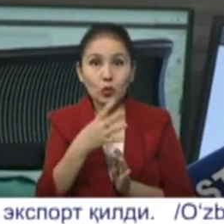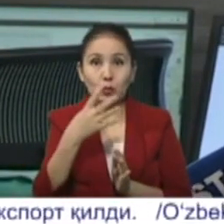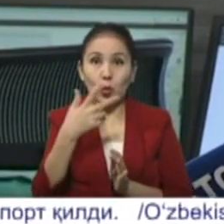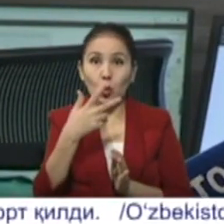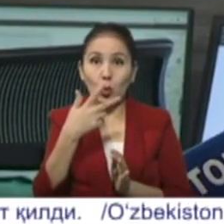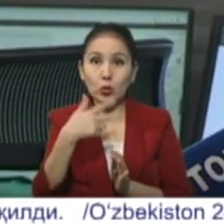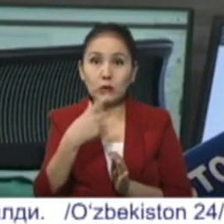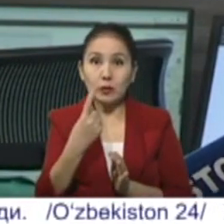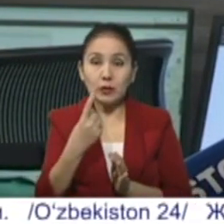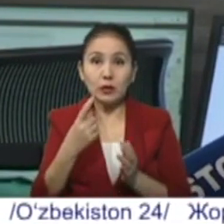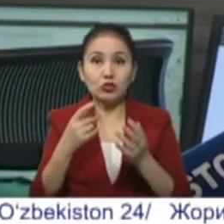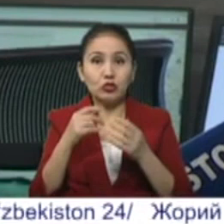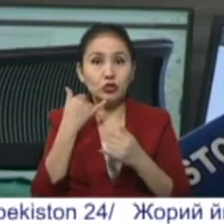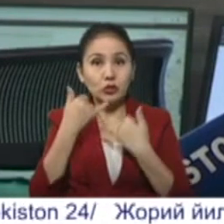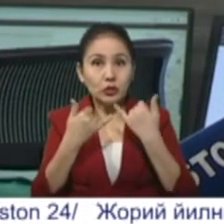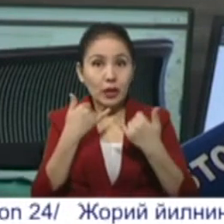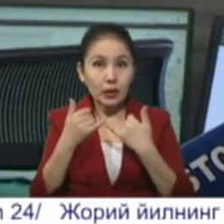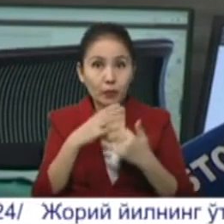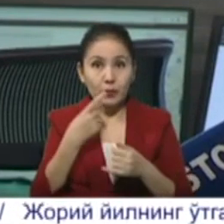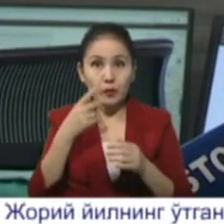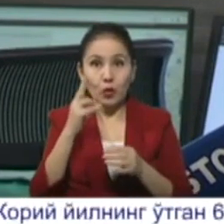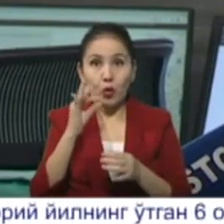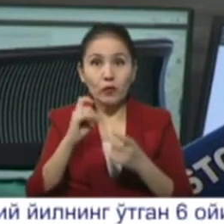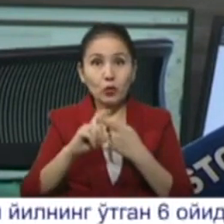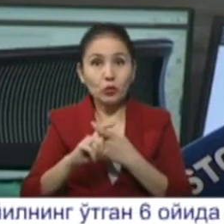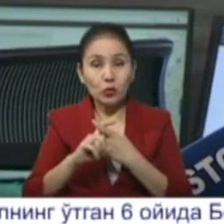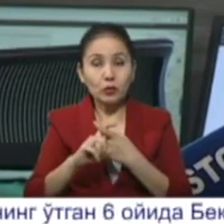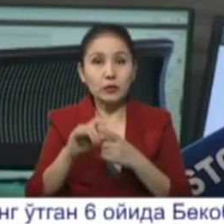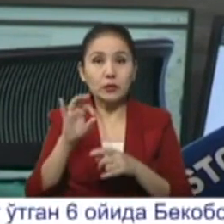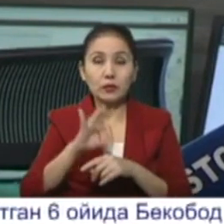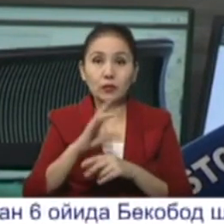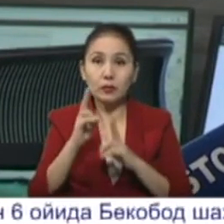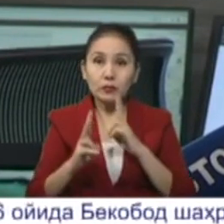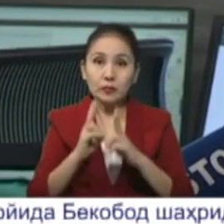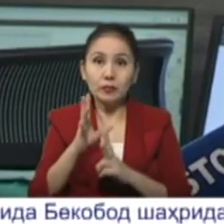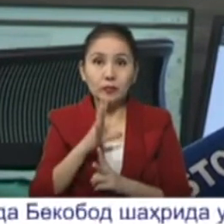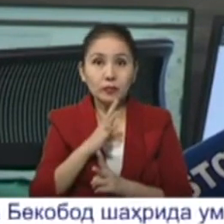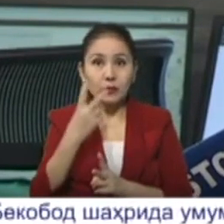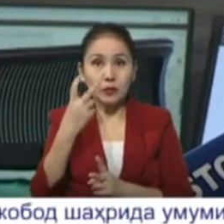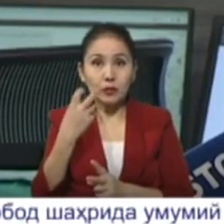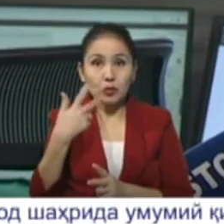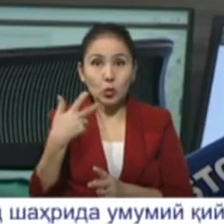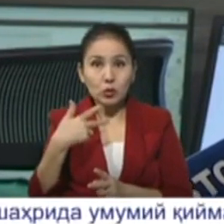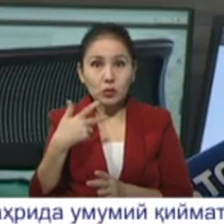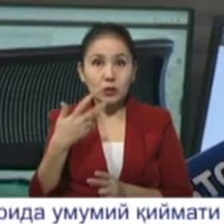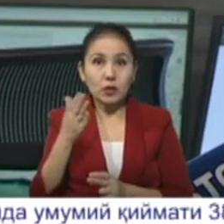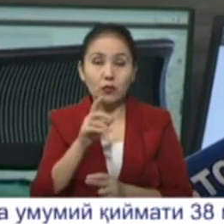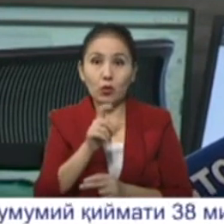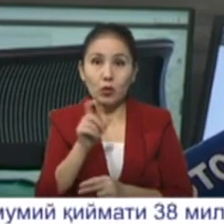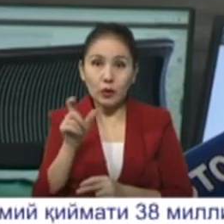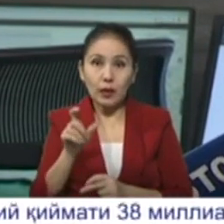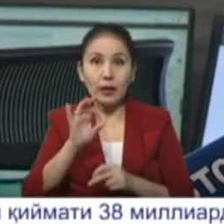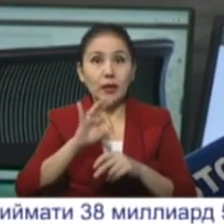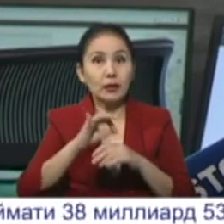чақириб келиб тушган. Улардан COVID-19 инфекциясы билан мурожиат қилиб чақириб беришган 234-та фуқародан